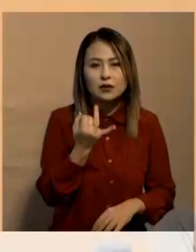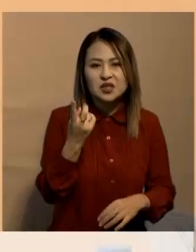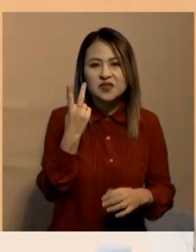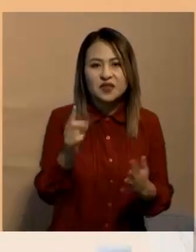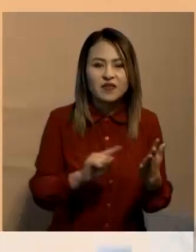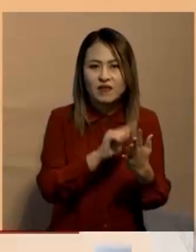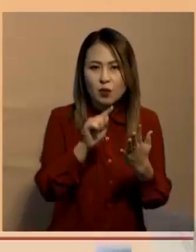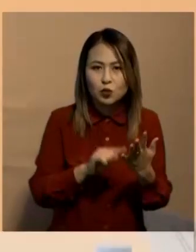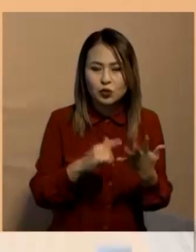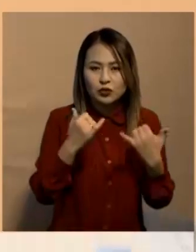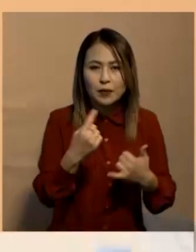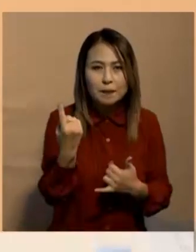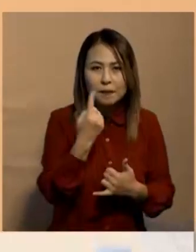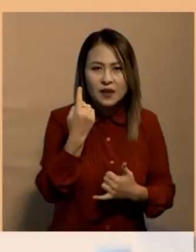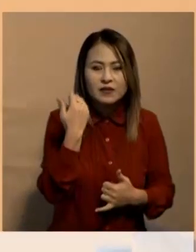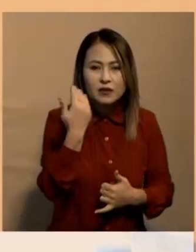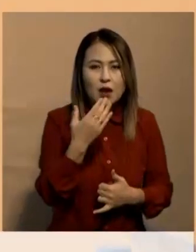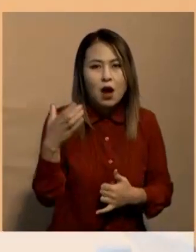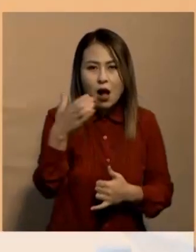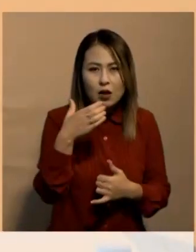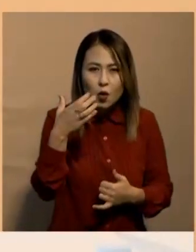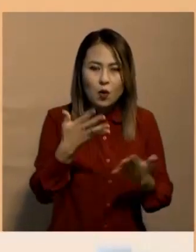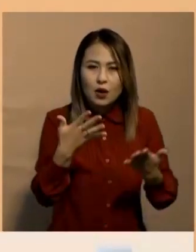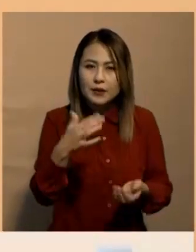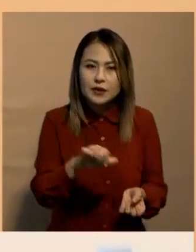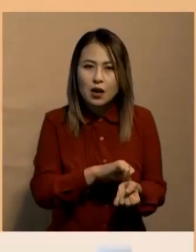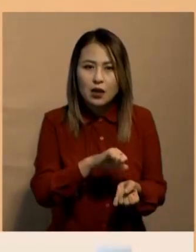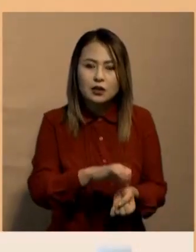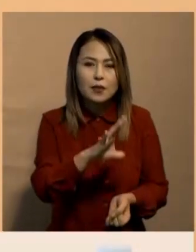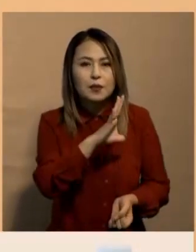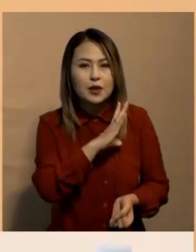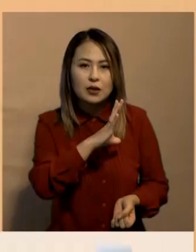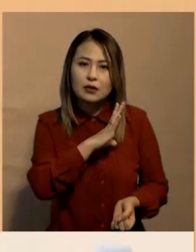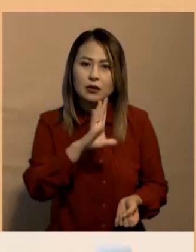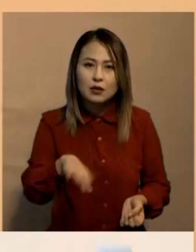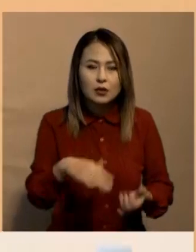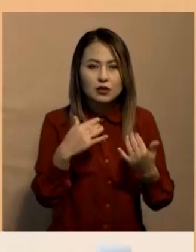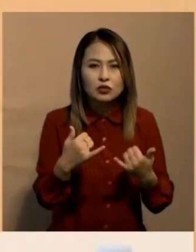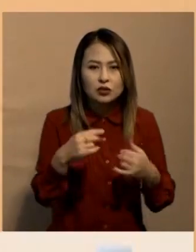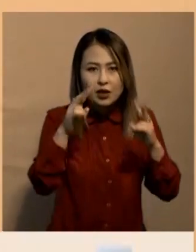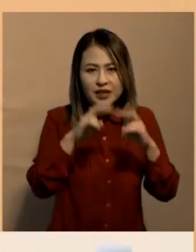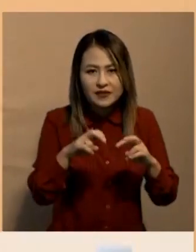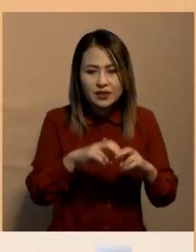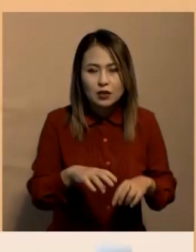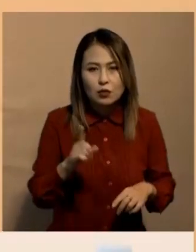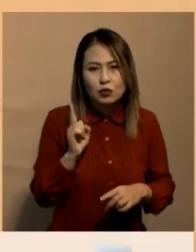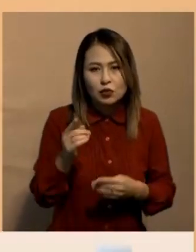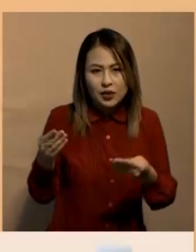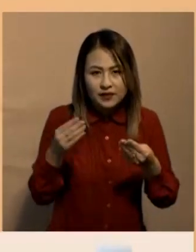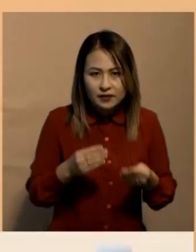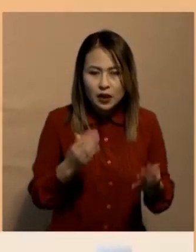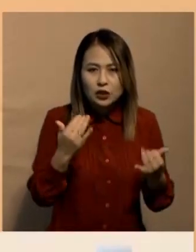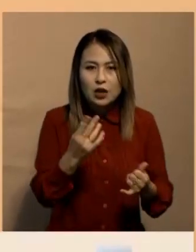сауалдың жауабы керек. Бірінші, олардың алкоголь немесе есірткі қолданды ма жоқ па дегені, ол бойынша экспертиза нәтижесін күтеміз.